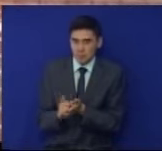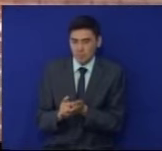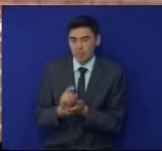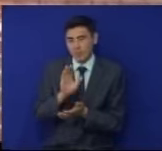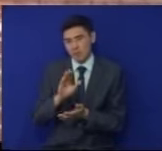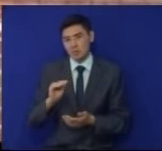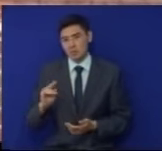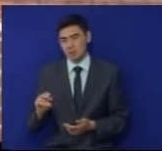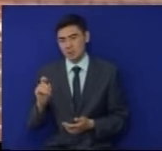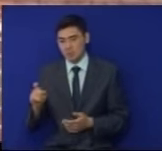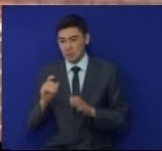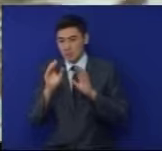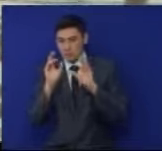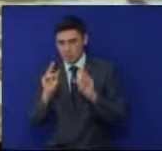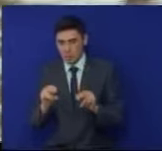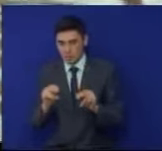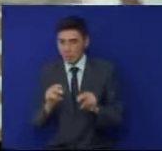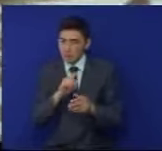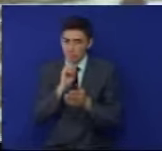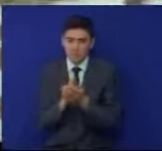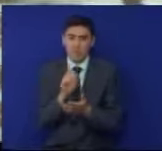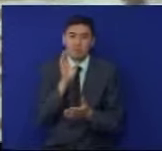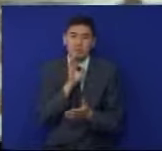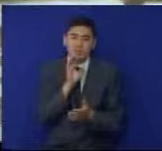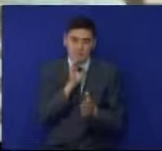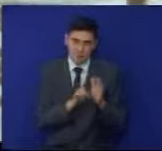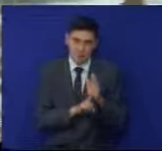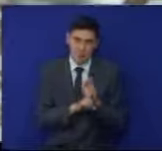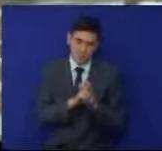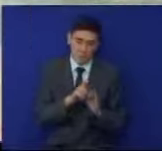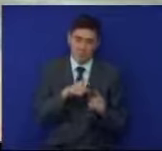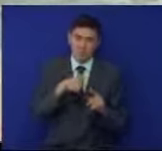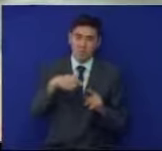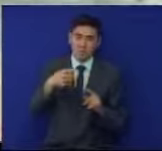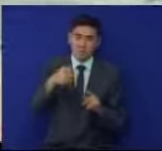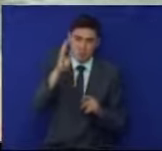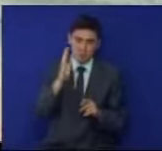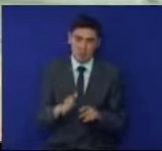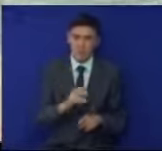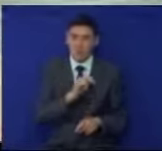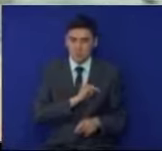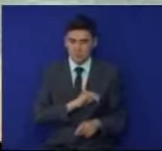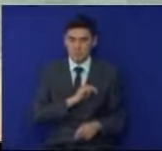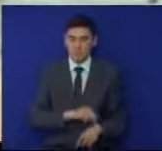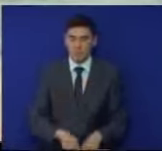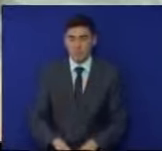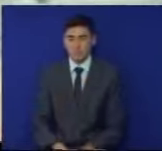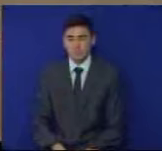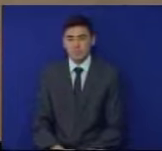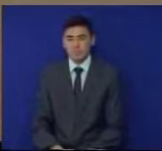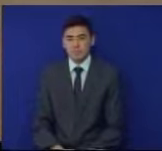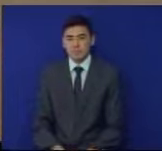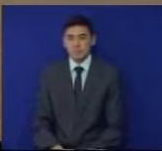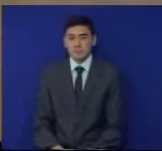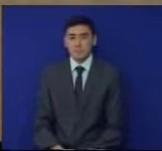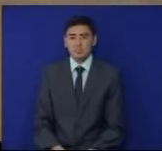заверяют, что семичане не останутся без фонтана. Его обещают включать периодически по вновь установленному графику. Самат